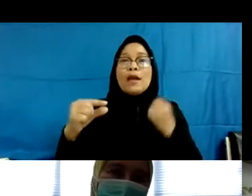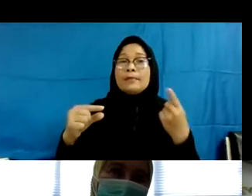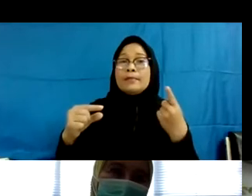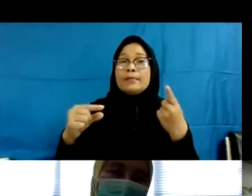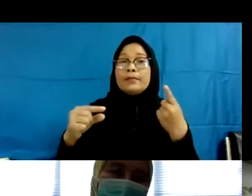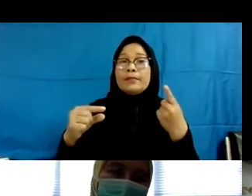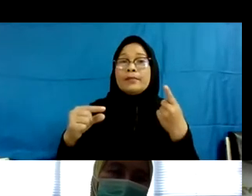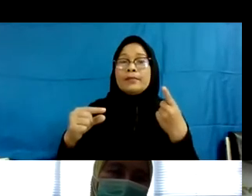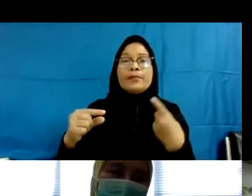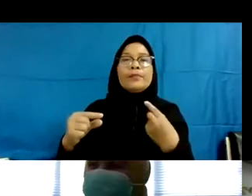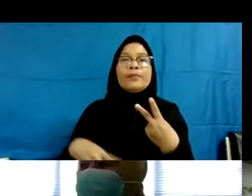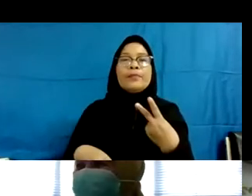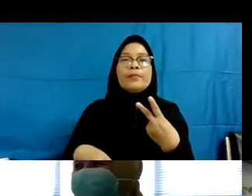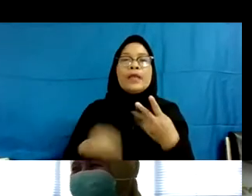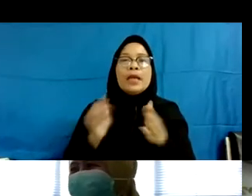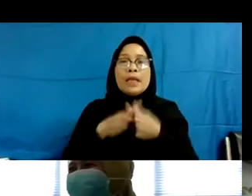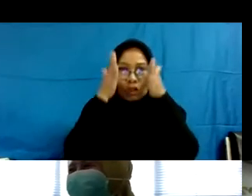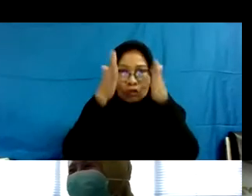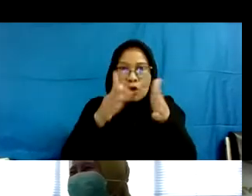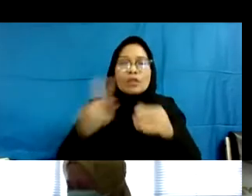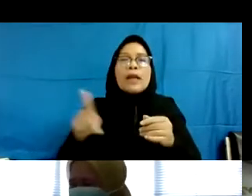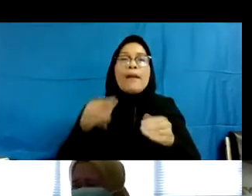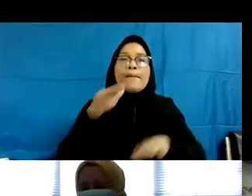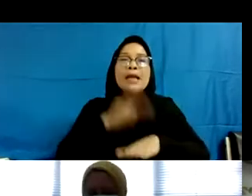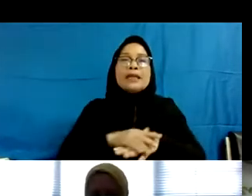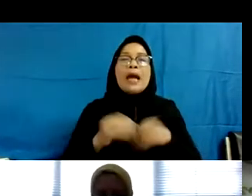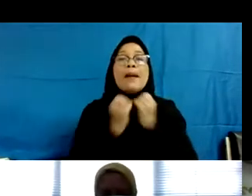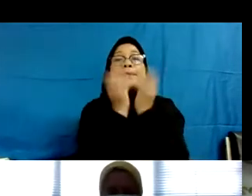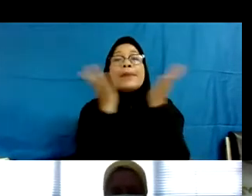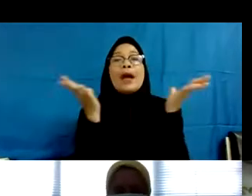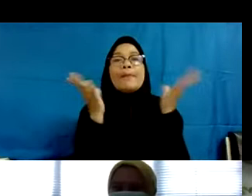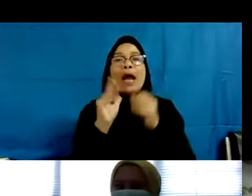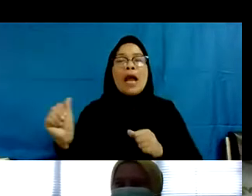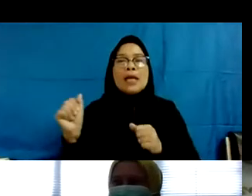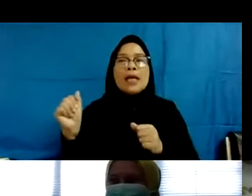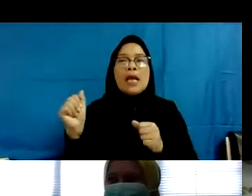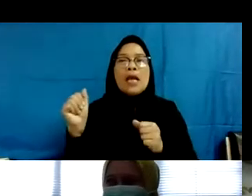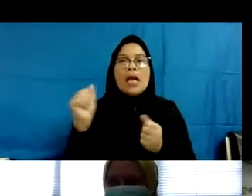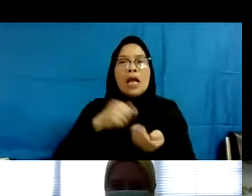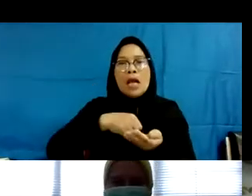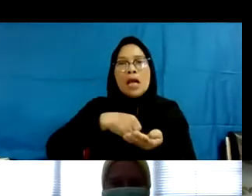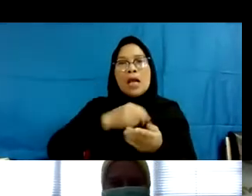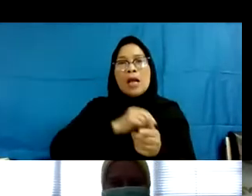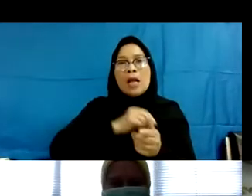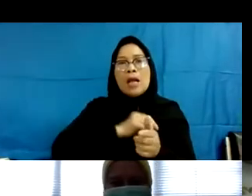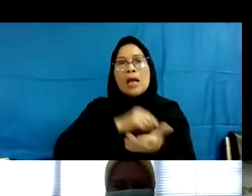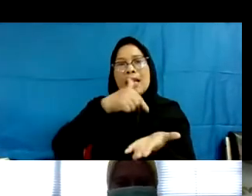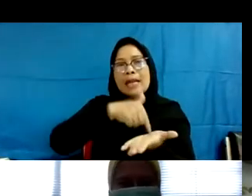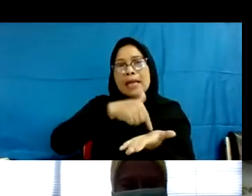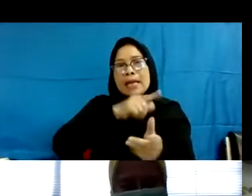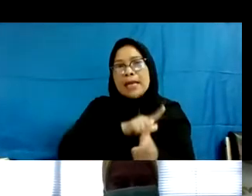lagi braille yang mengkhususkan, memfokuskan pada pengembangan atau penguatan perluasan